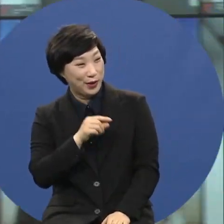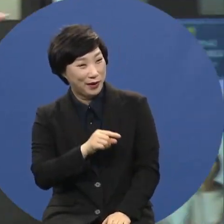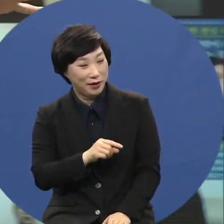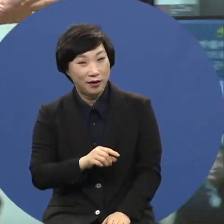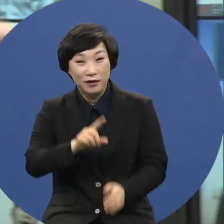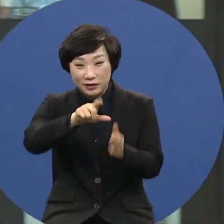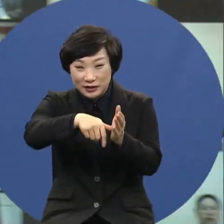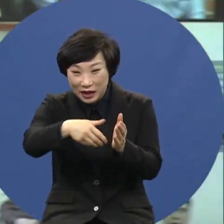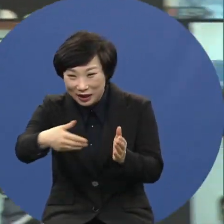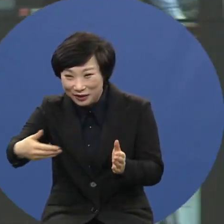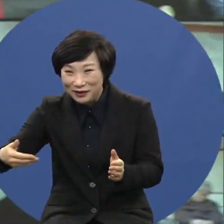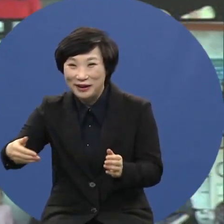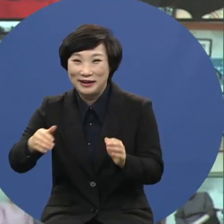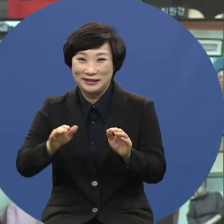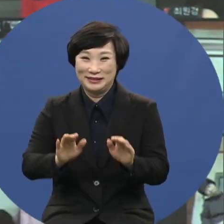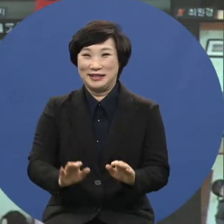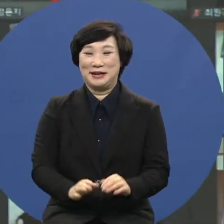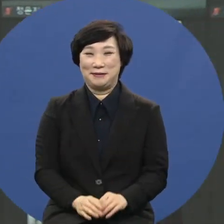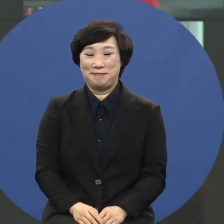세월이 지났어요.